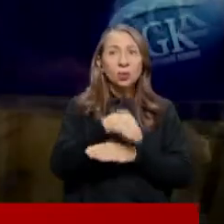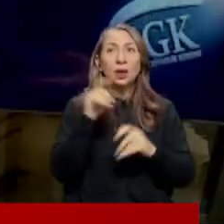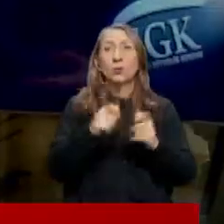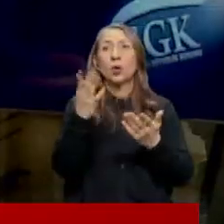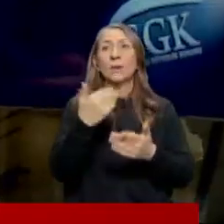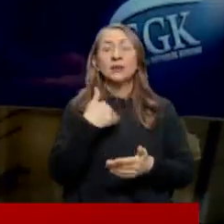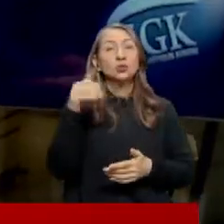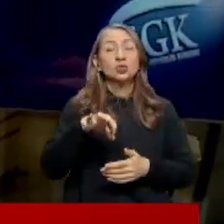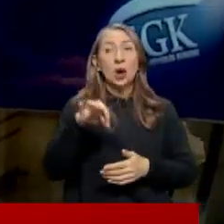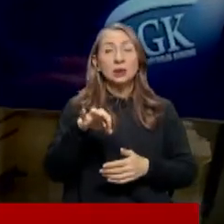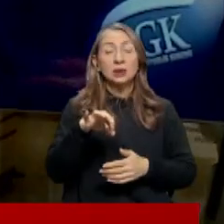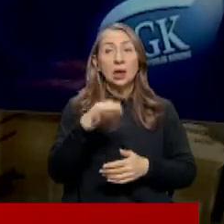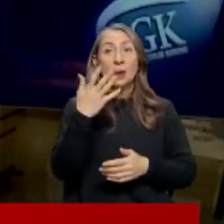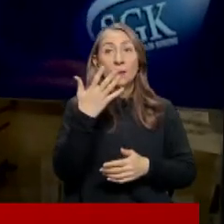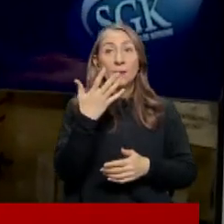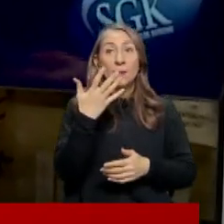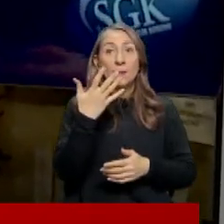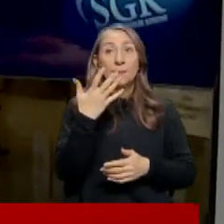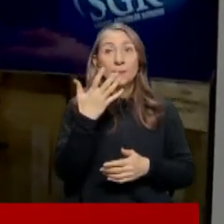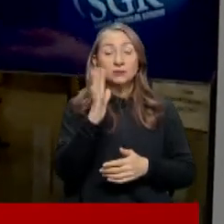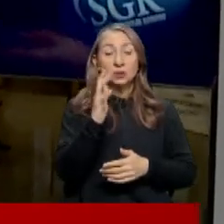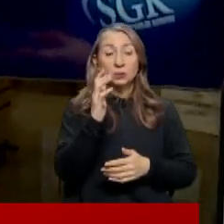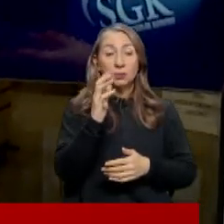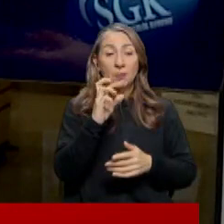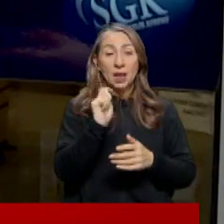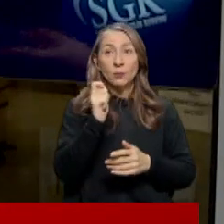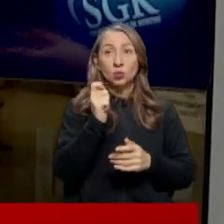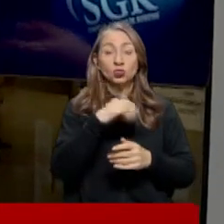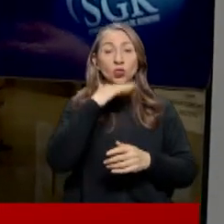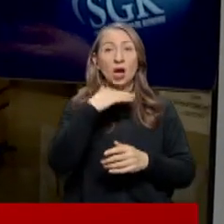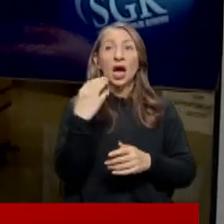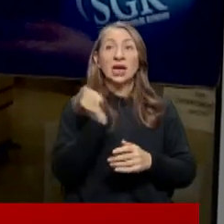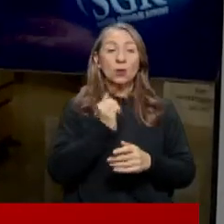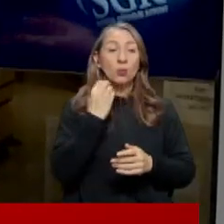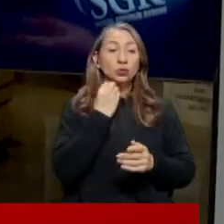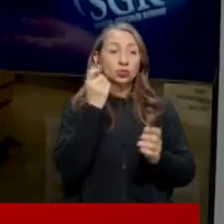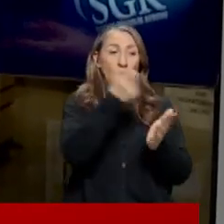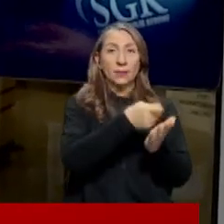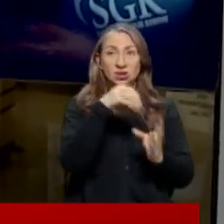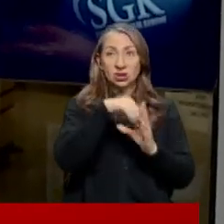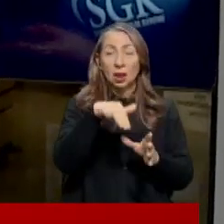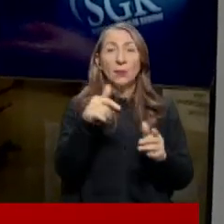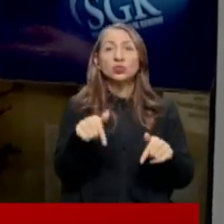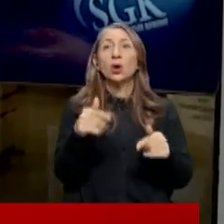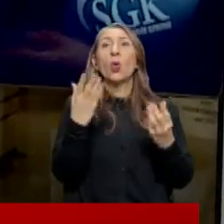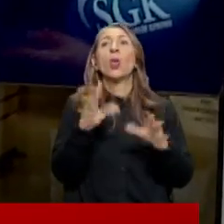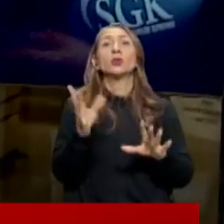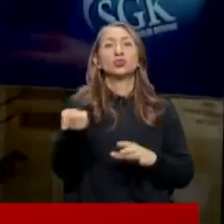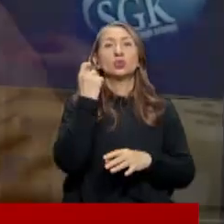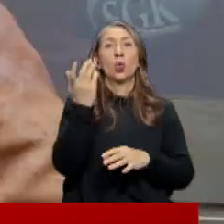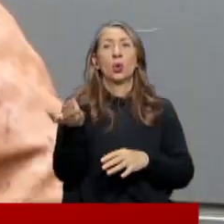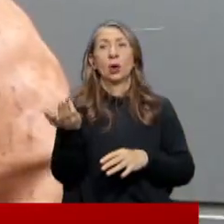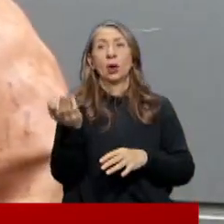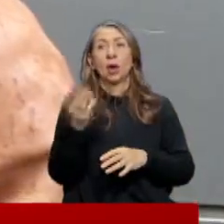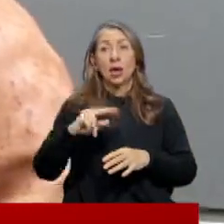yani. Benim şu an 5000 prim günümü doldurmuş oluyorum. Askerliği borçlanmak için geldim. Ama şu an olamıyorsunuz diyorlar